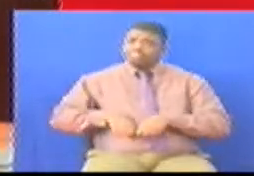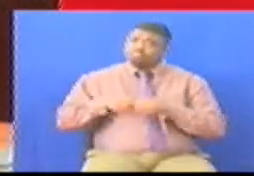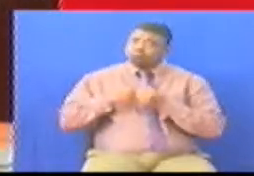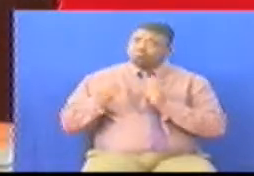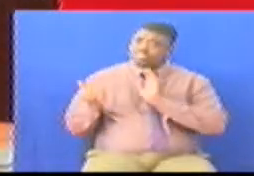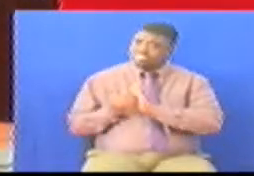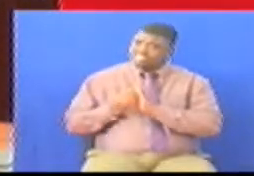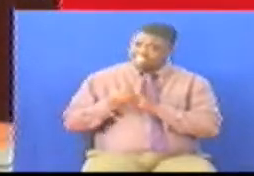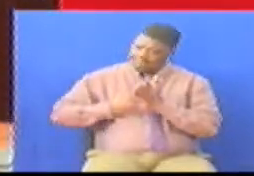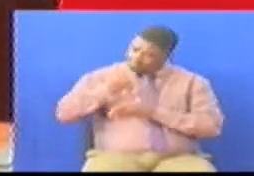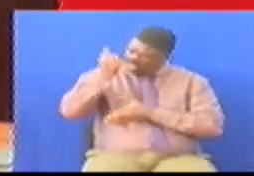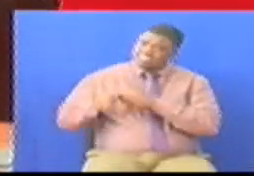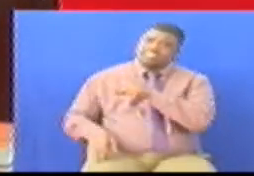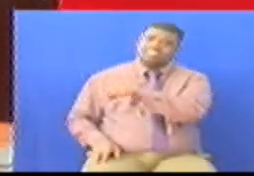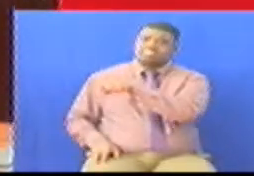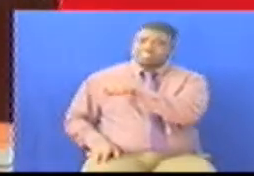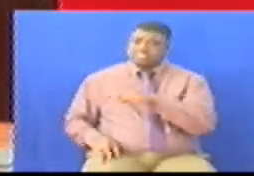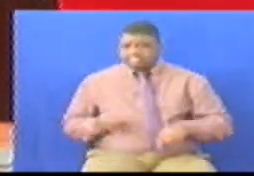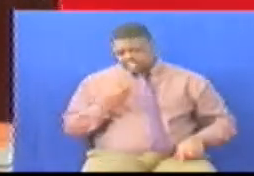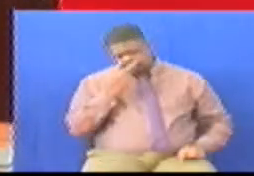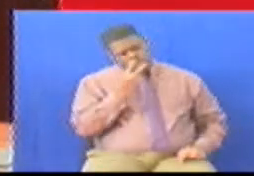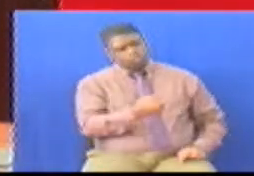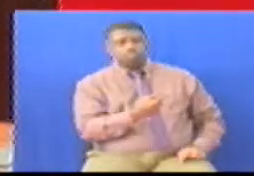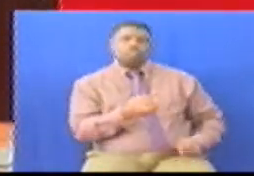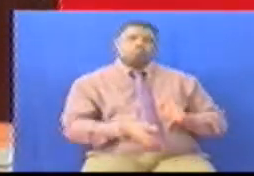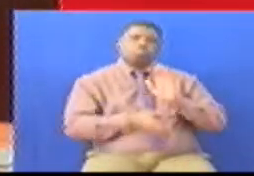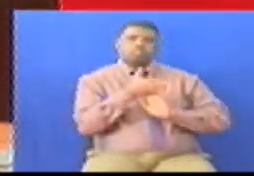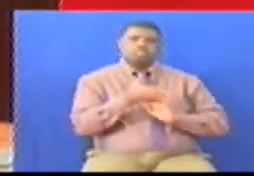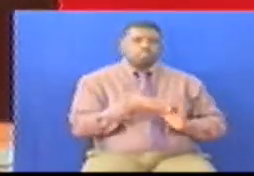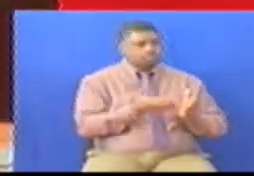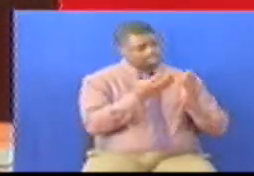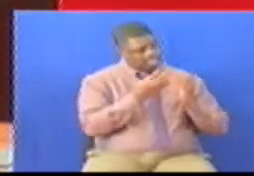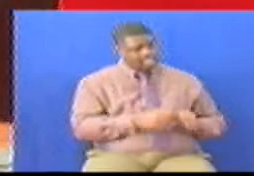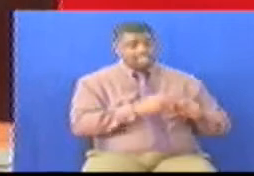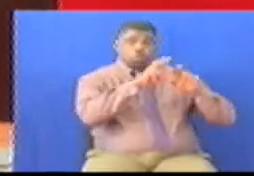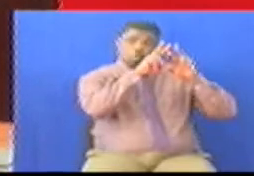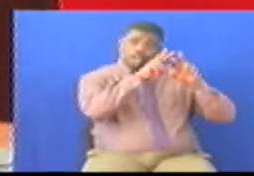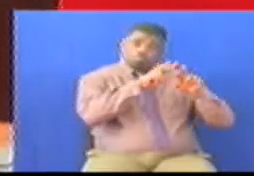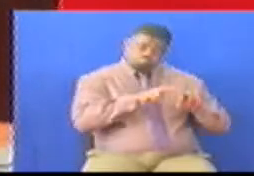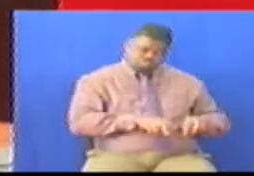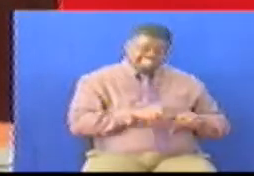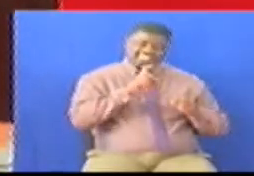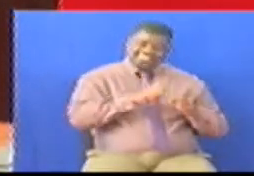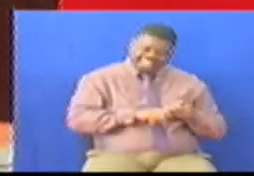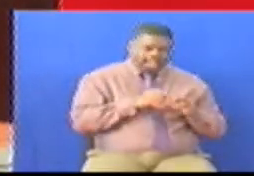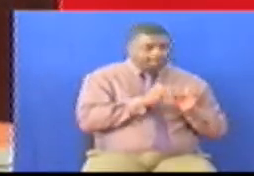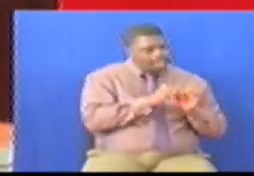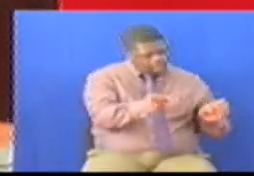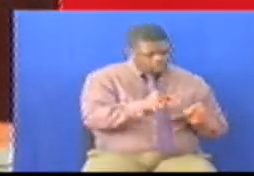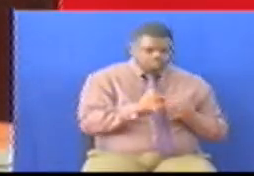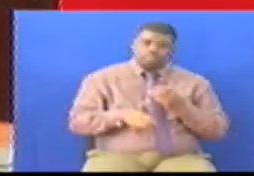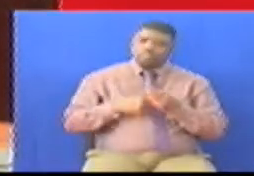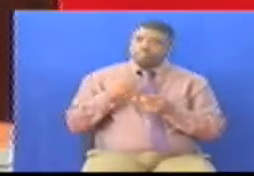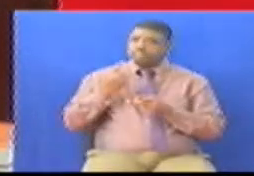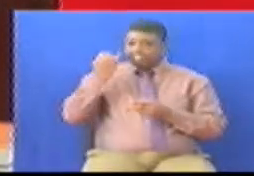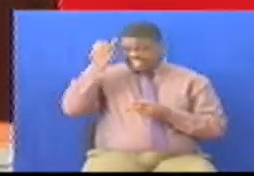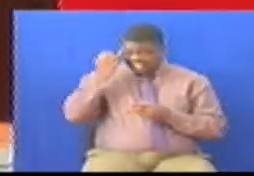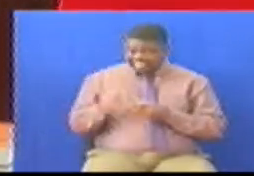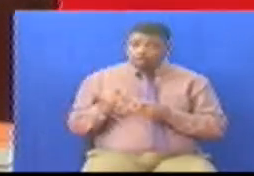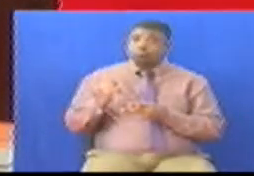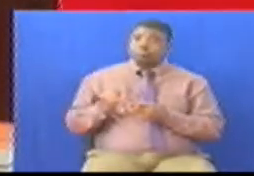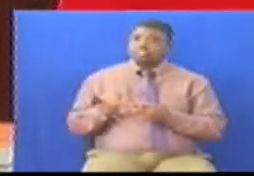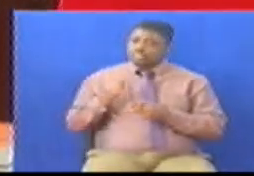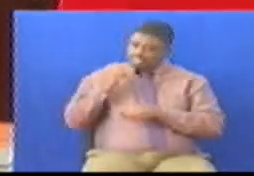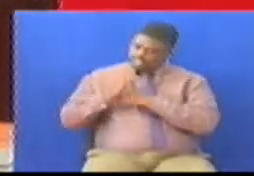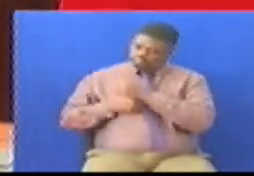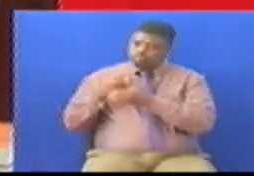mimi nione kwamba kwanza panahitajika ukaguzi maalum, lakini vile vile nishauri kwamba hatua zichukuliwe